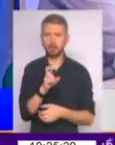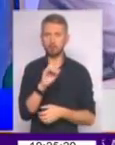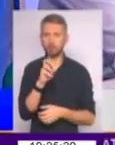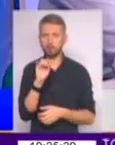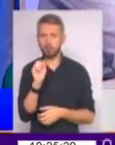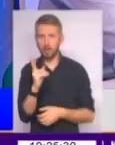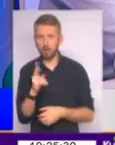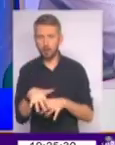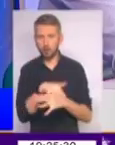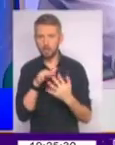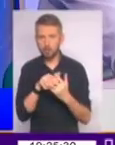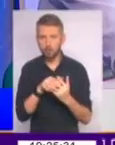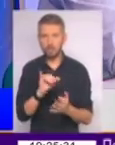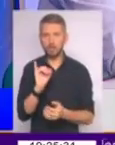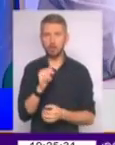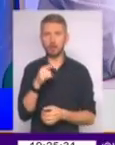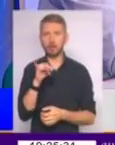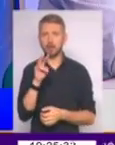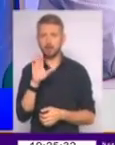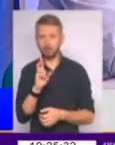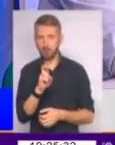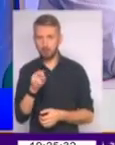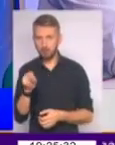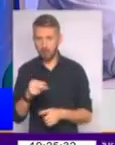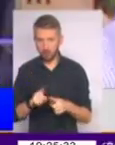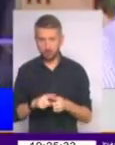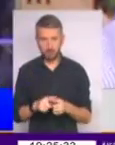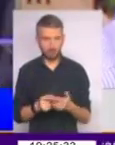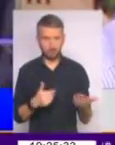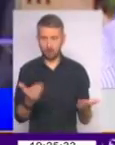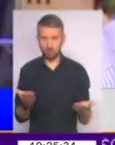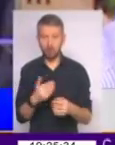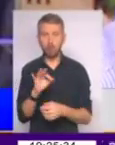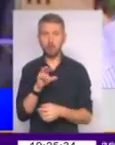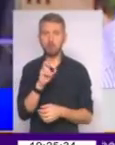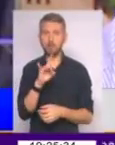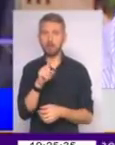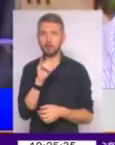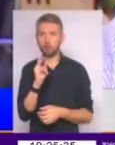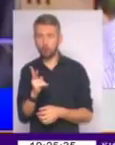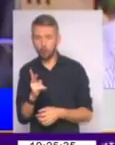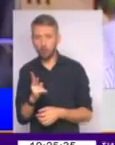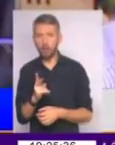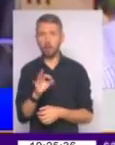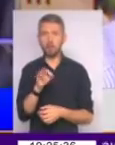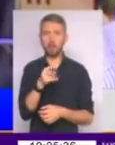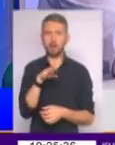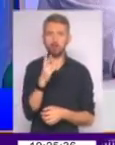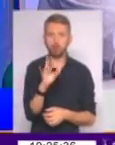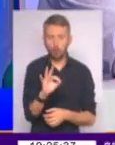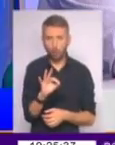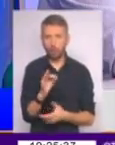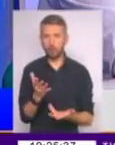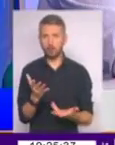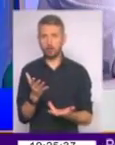Народний фронт, Ігор Гринів, Блок Петра Порошенка, це ж ваш, Олег Березюк, Самопоміч, Олег Ляшко, Радикальна партія,